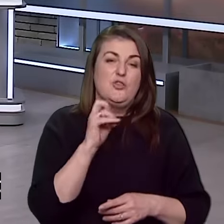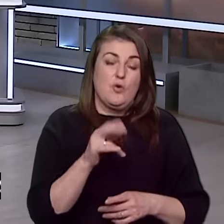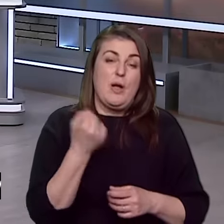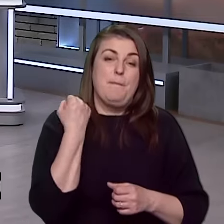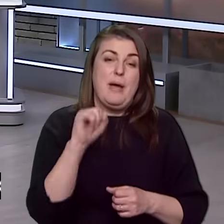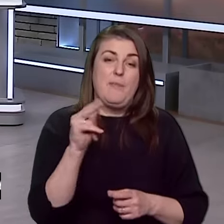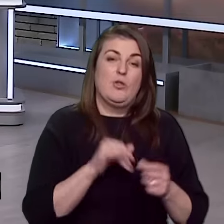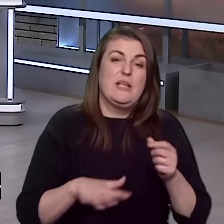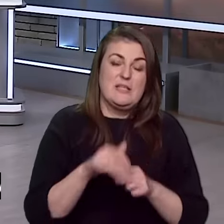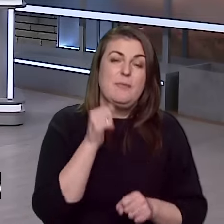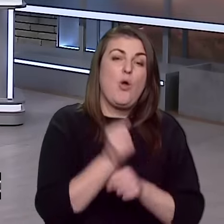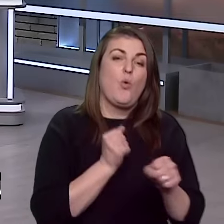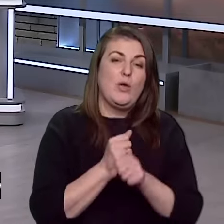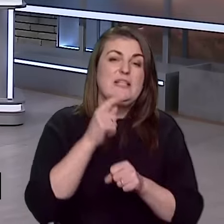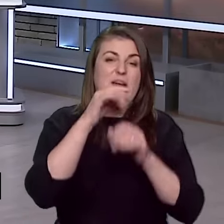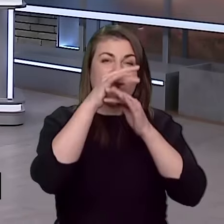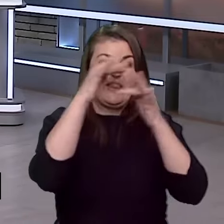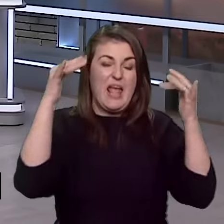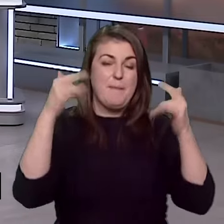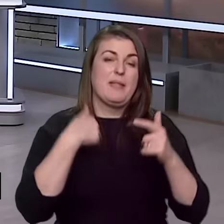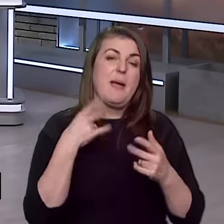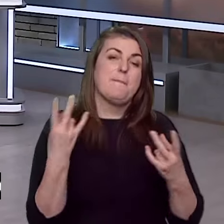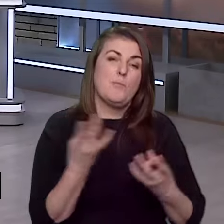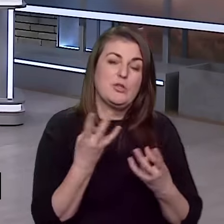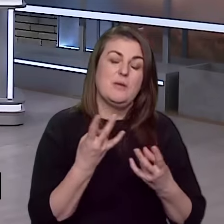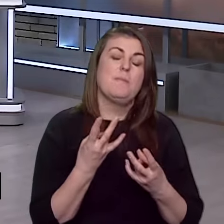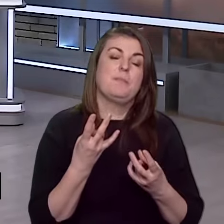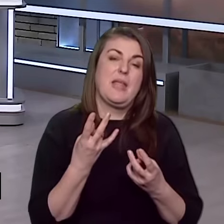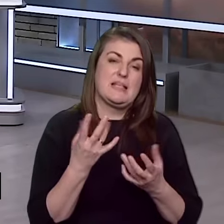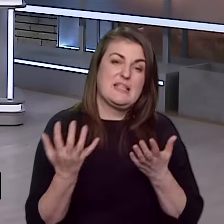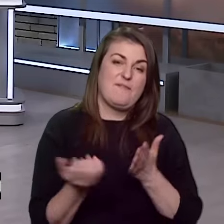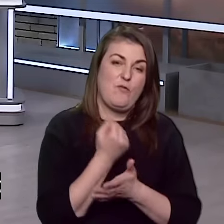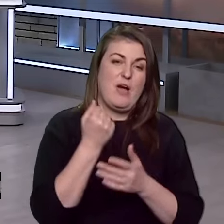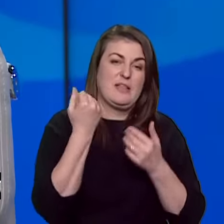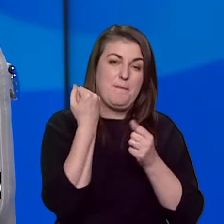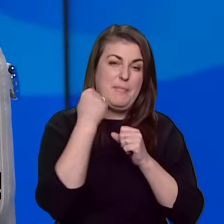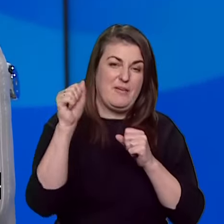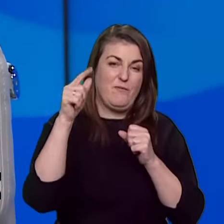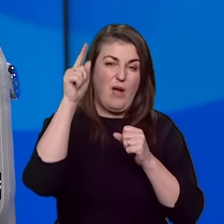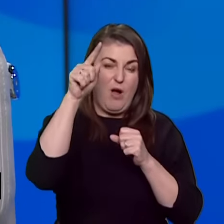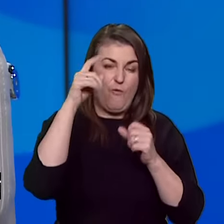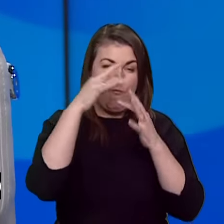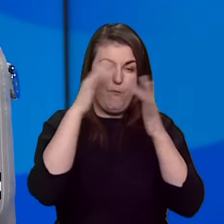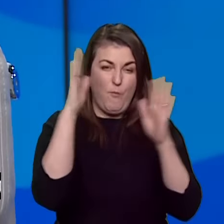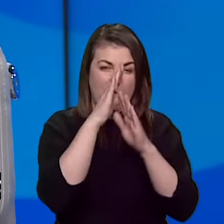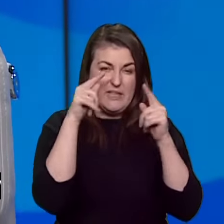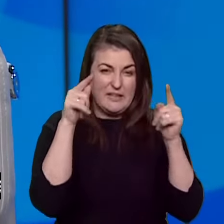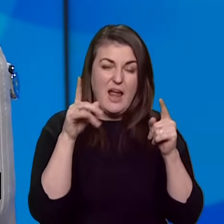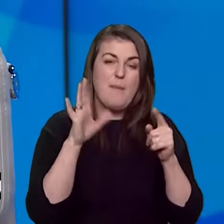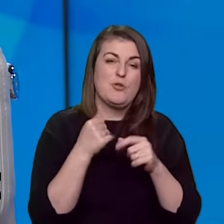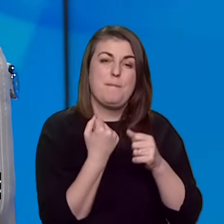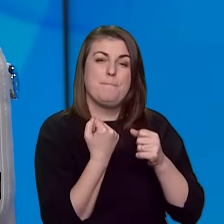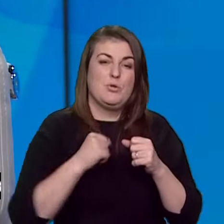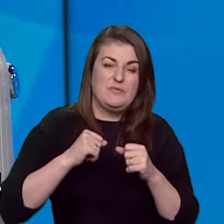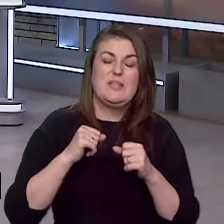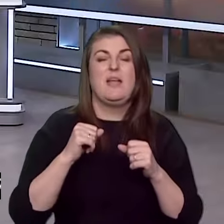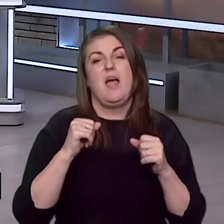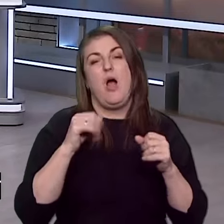перемога на землі коїться в небі. Нам потрібно завоювати перевагу в повітрі і відповідно потіснити окупантів як з